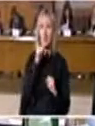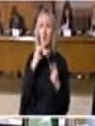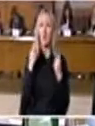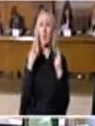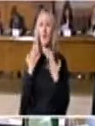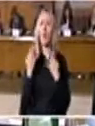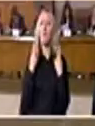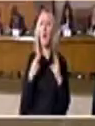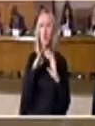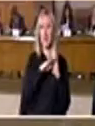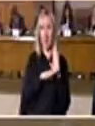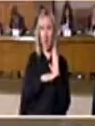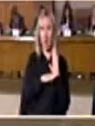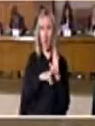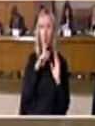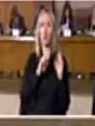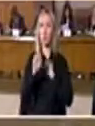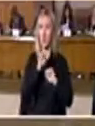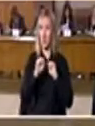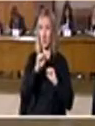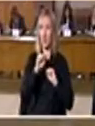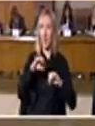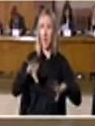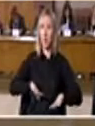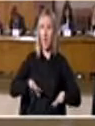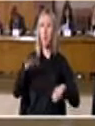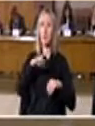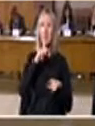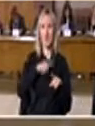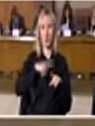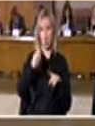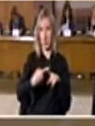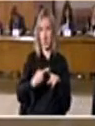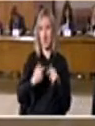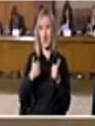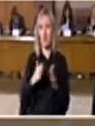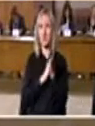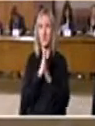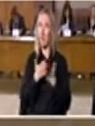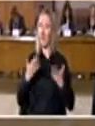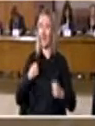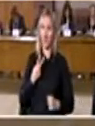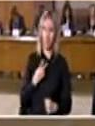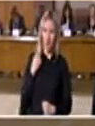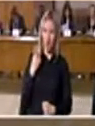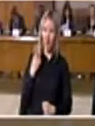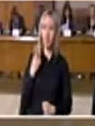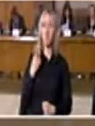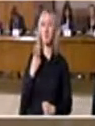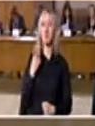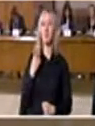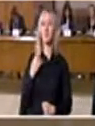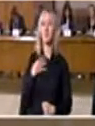zakonskih rešenja zaštitili su decu, žene i trudnice. Zato bih zamolila i velika mi je čast